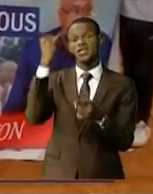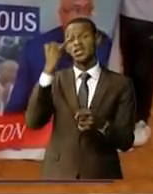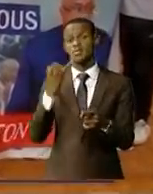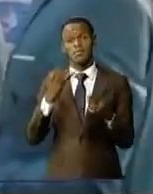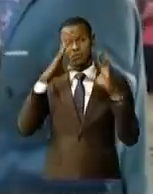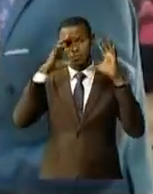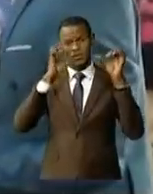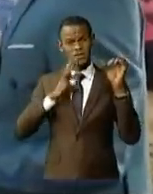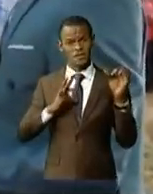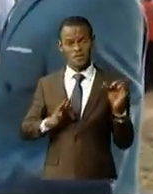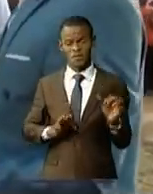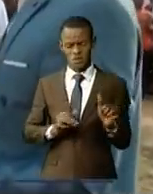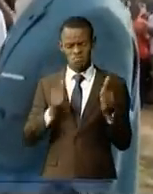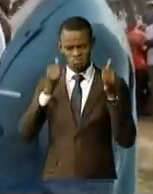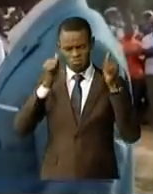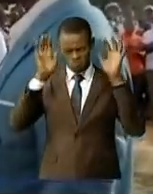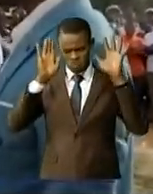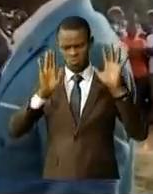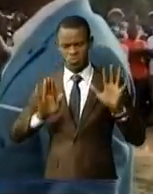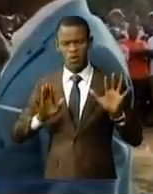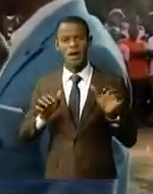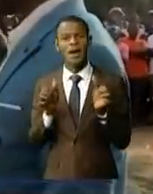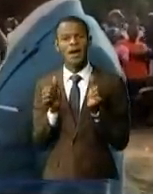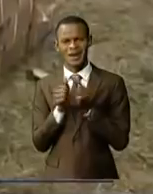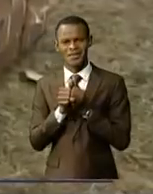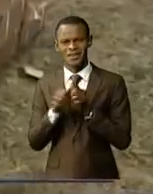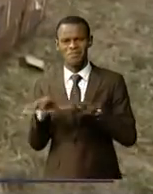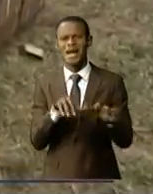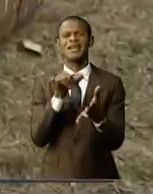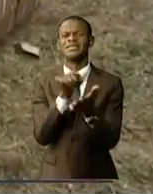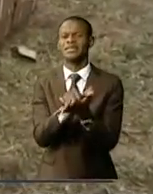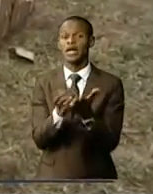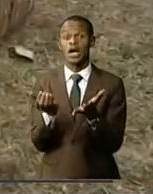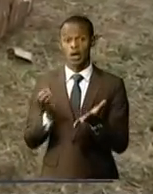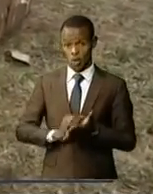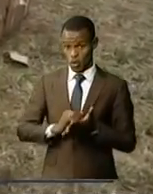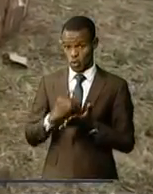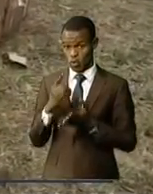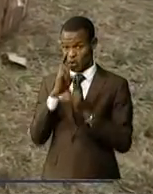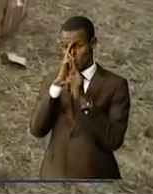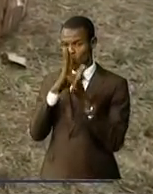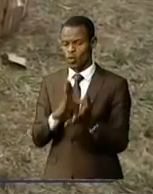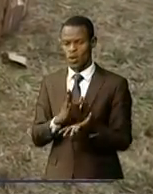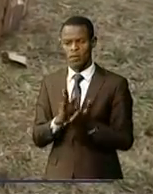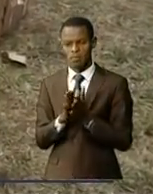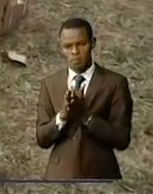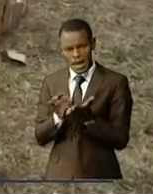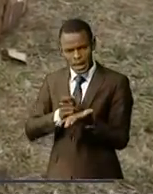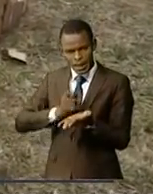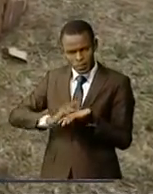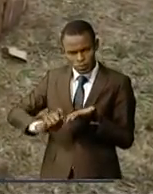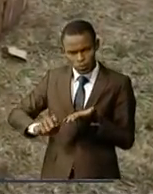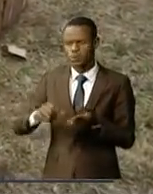pareils actes. Outre ce qui précède, l'honorable Philippe Mayonde a donné les fournitures scolaires pour les élèves, le varus et ballon aux